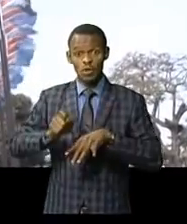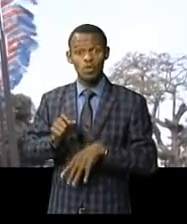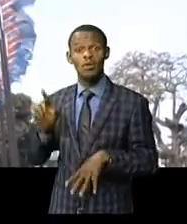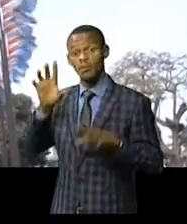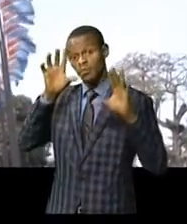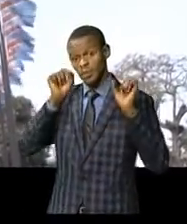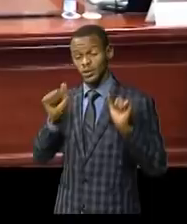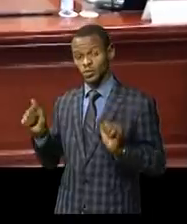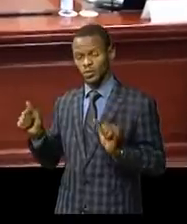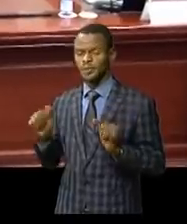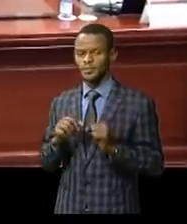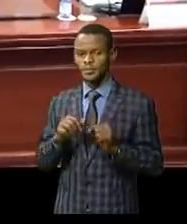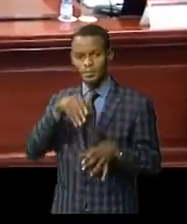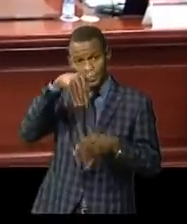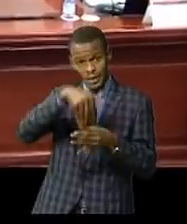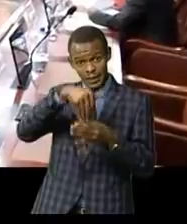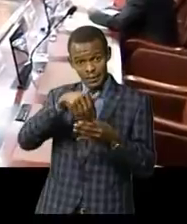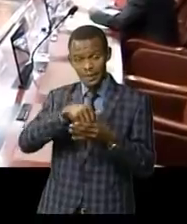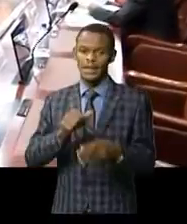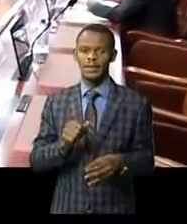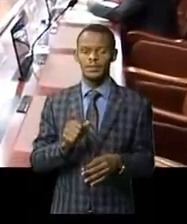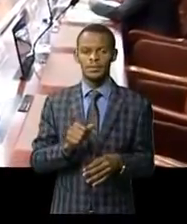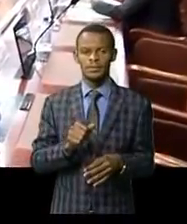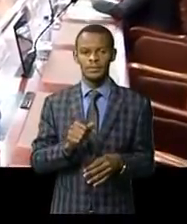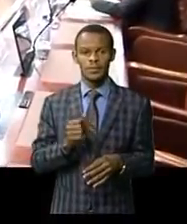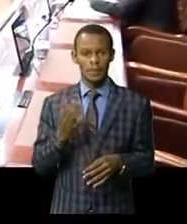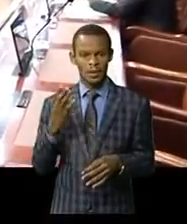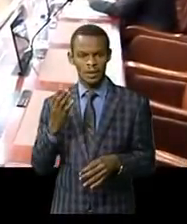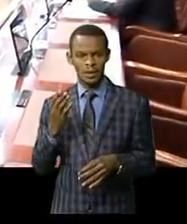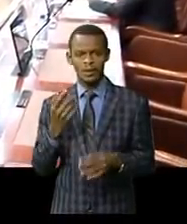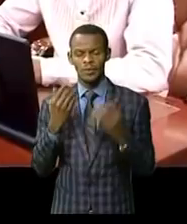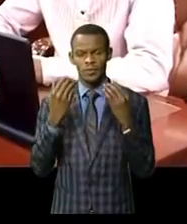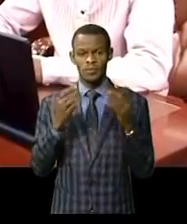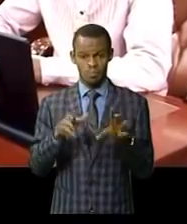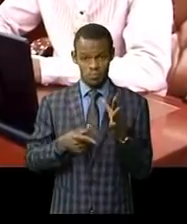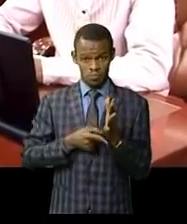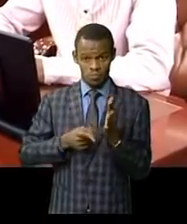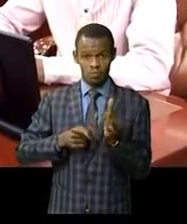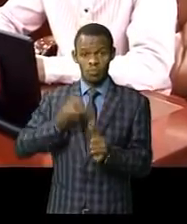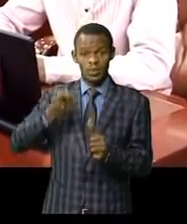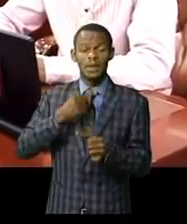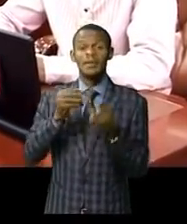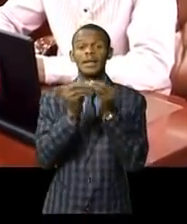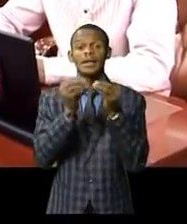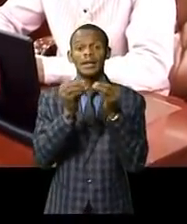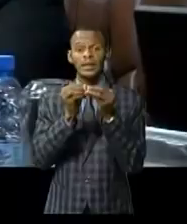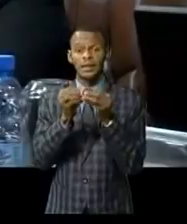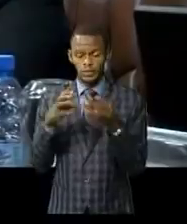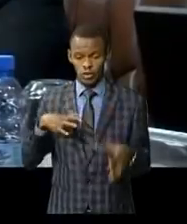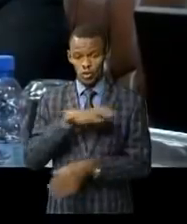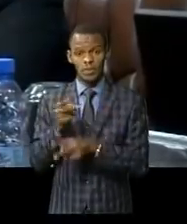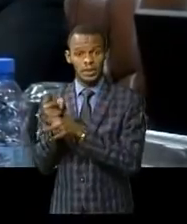s'est tenue ce mardi 14 septembre 2021 la première réunion du comité de pilotage du programme de désarmement,